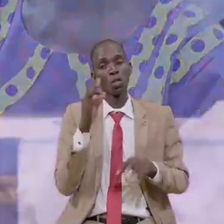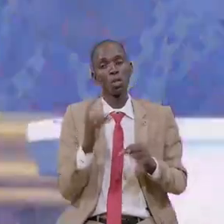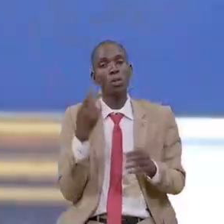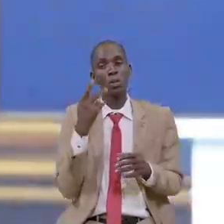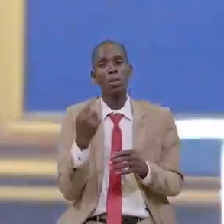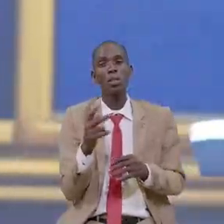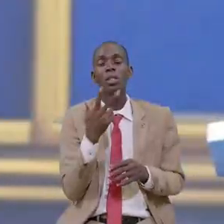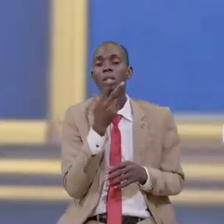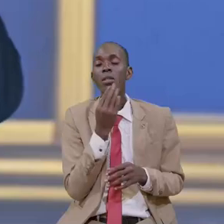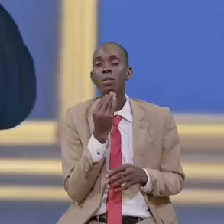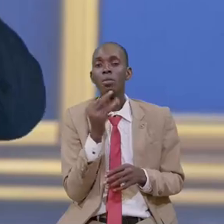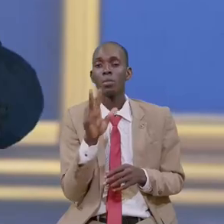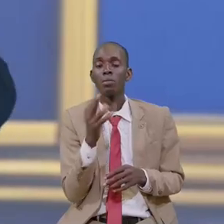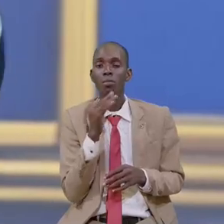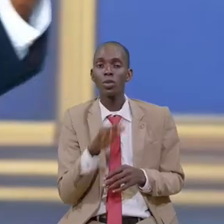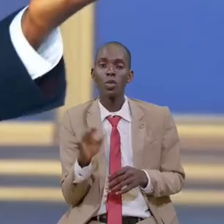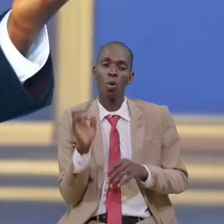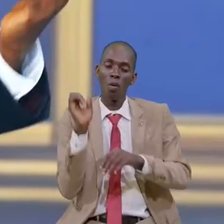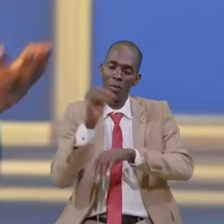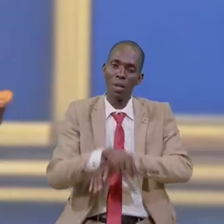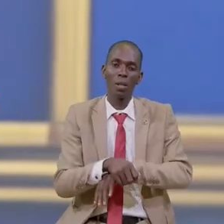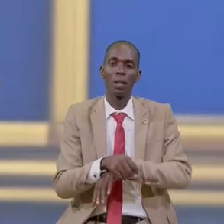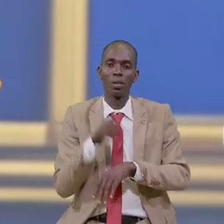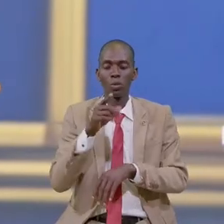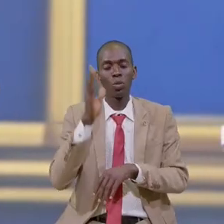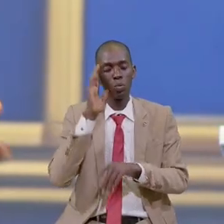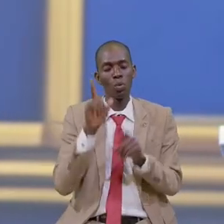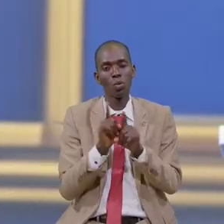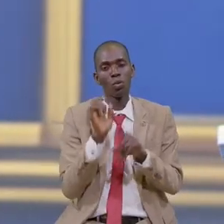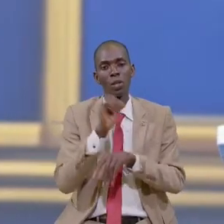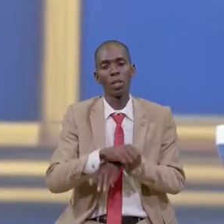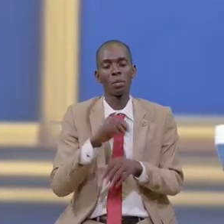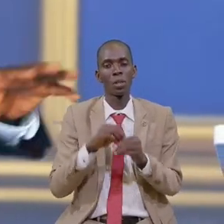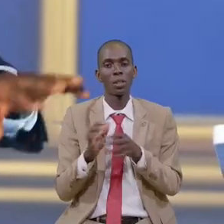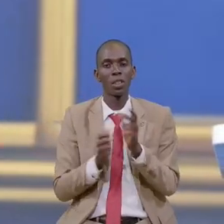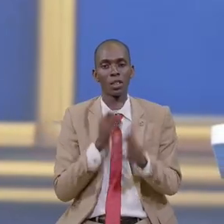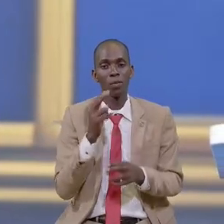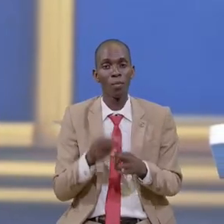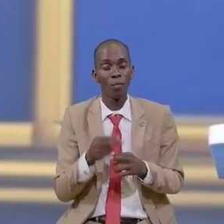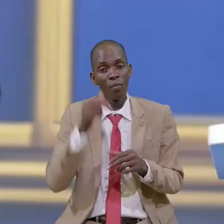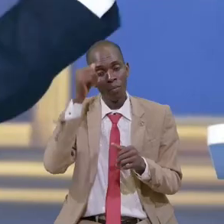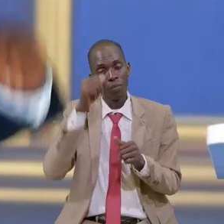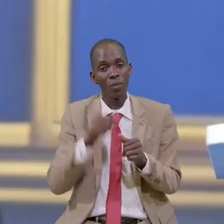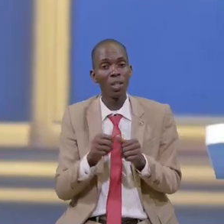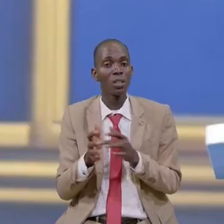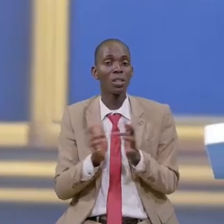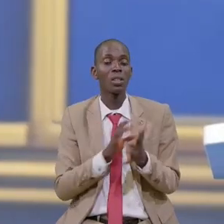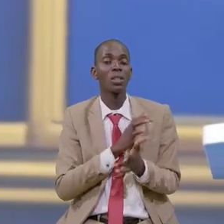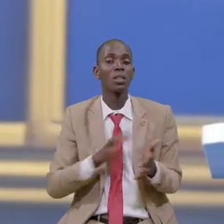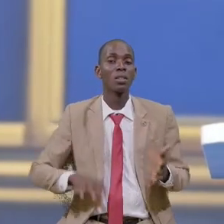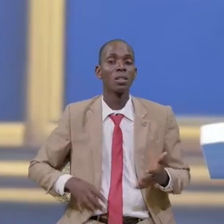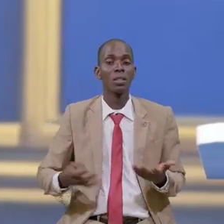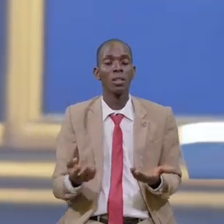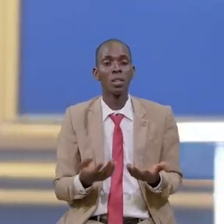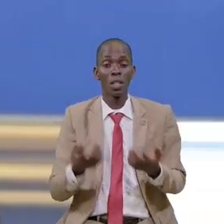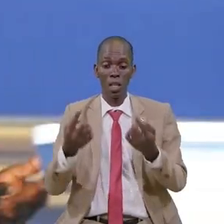Alors, Jésus est venu. Il est venu et il voulait que la bonne nouvelle soit